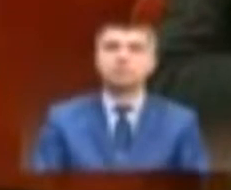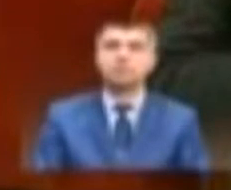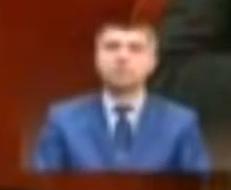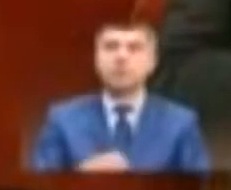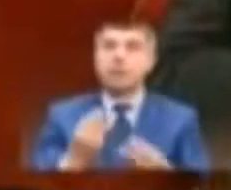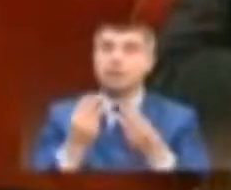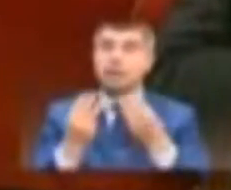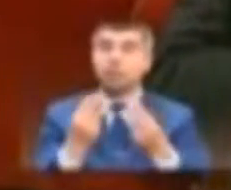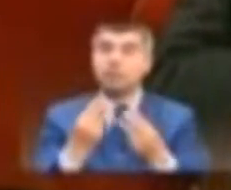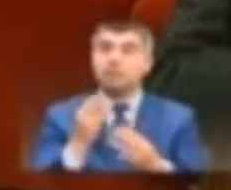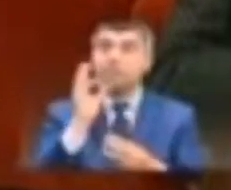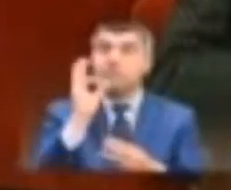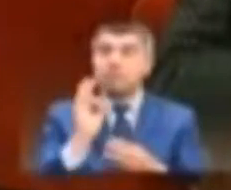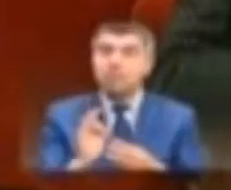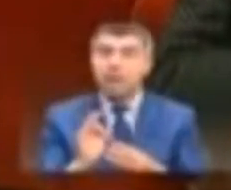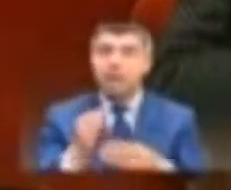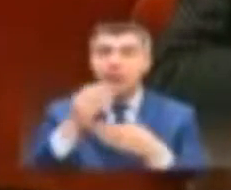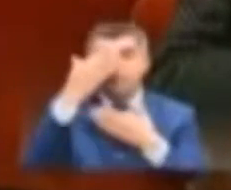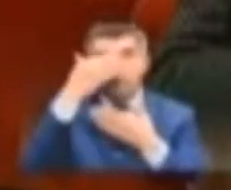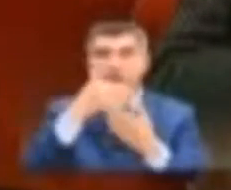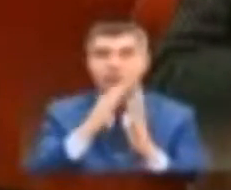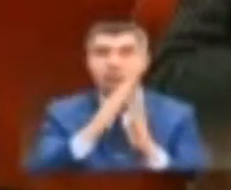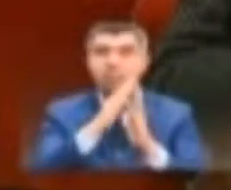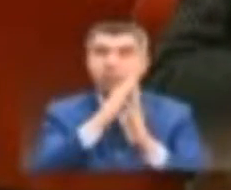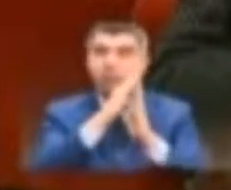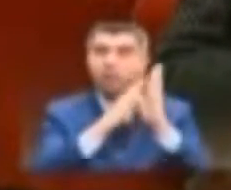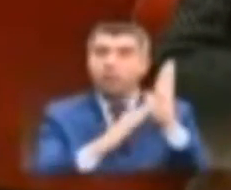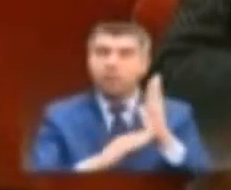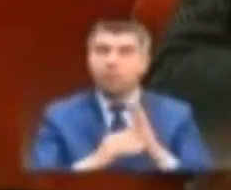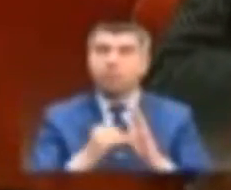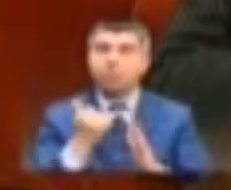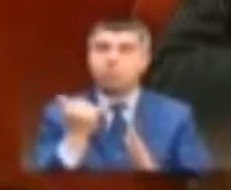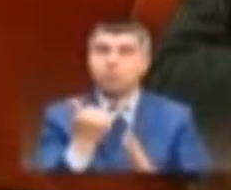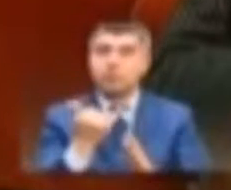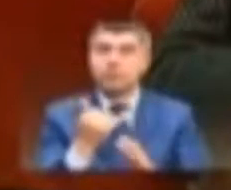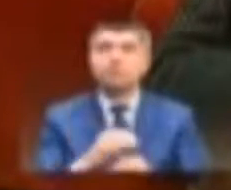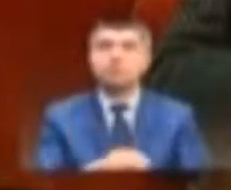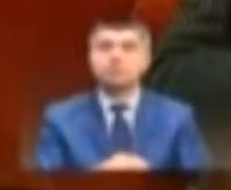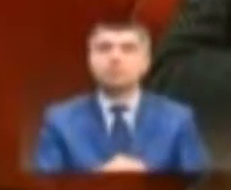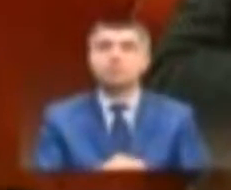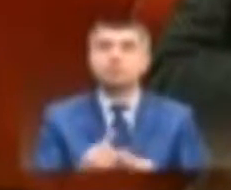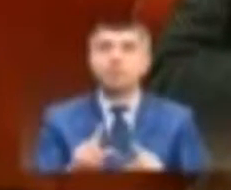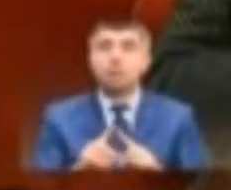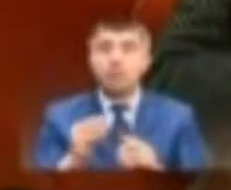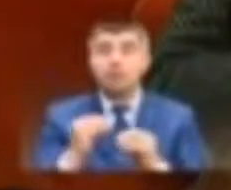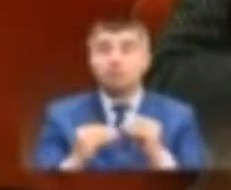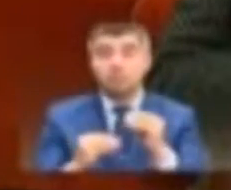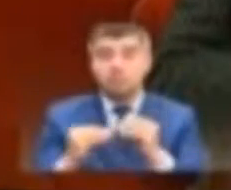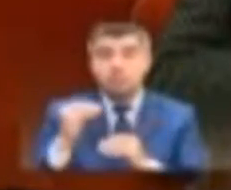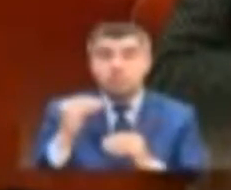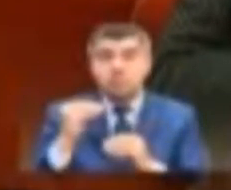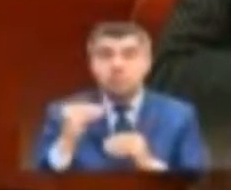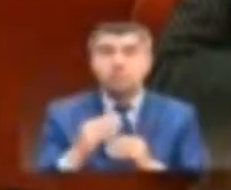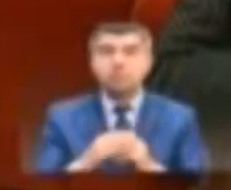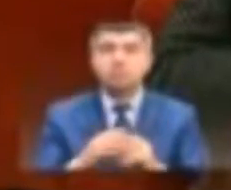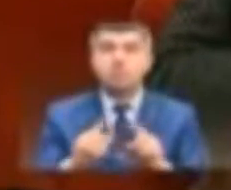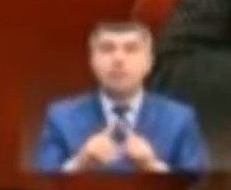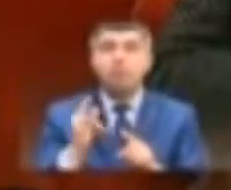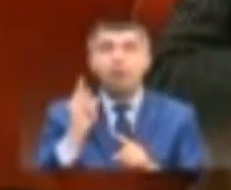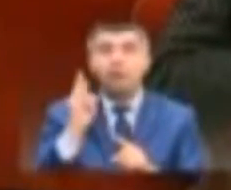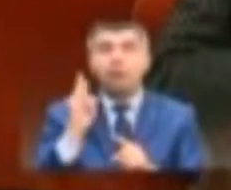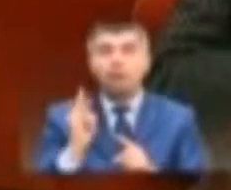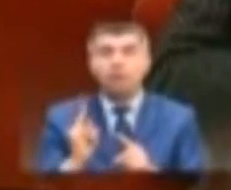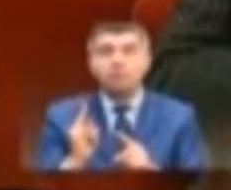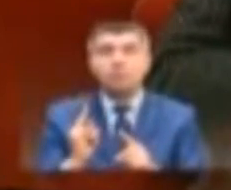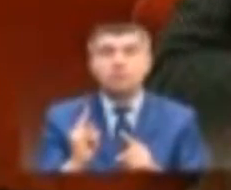تشكل 33% للسياحة، إذا عندها أهمية كثيرة. طلعوا ليالي المبيت